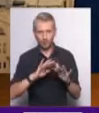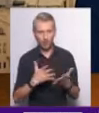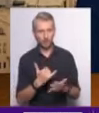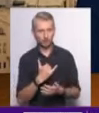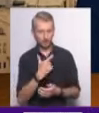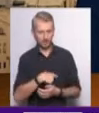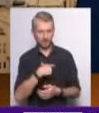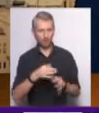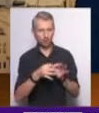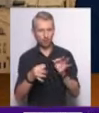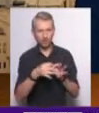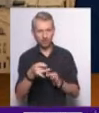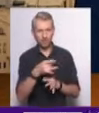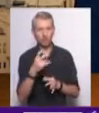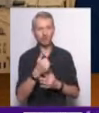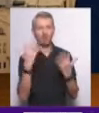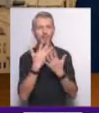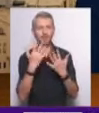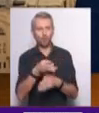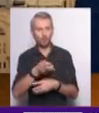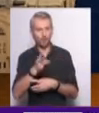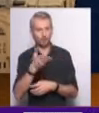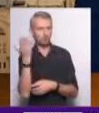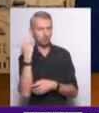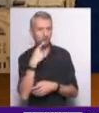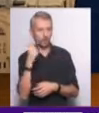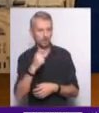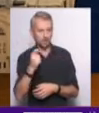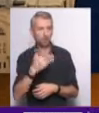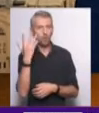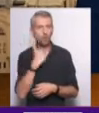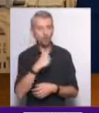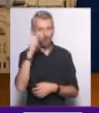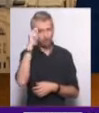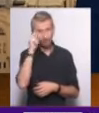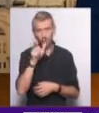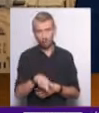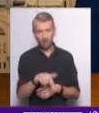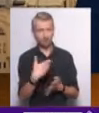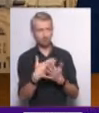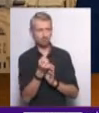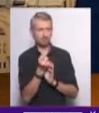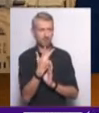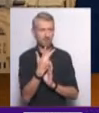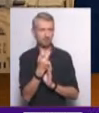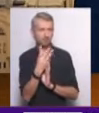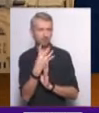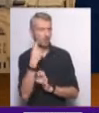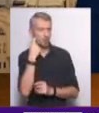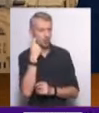в Солом'янському районі на кінопоказі в минулу неділю, коли школяр років так 12 чи